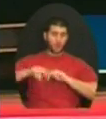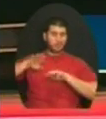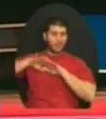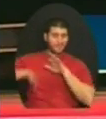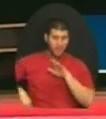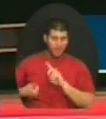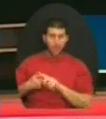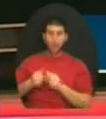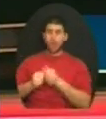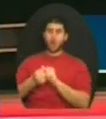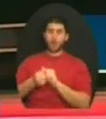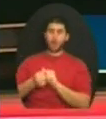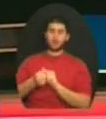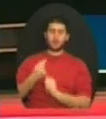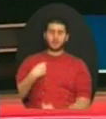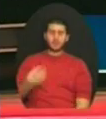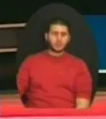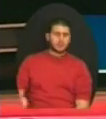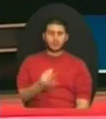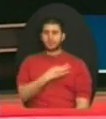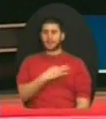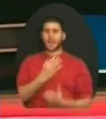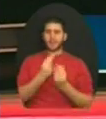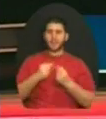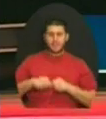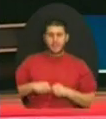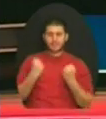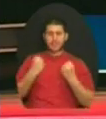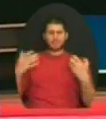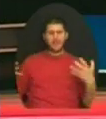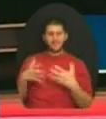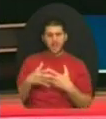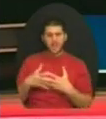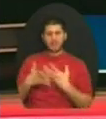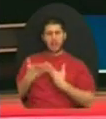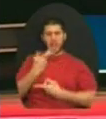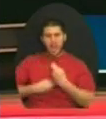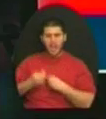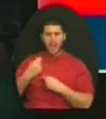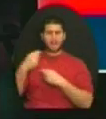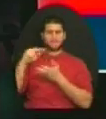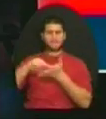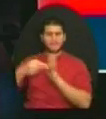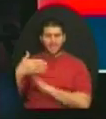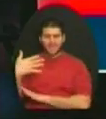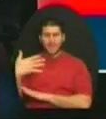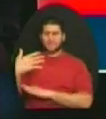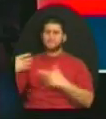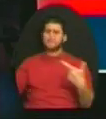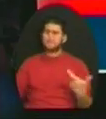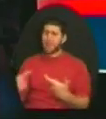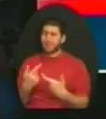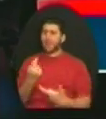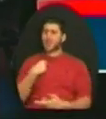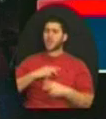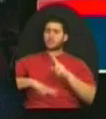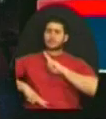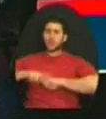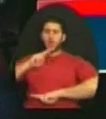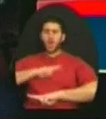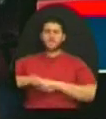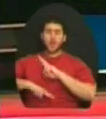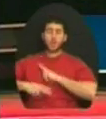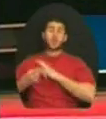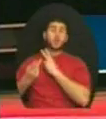כפולה, או שאנחנו סופגות מהנזקים החברתיים, הכלכליים, המדיניים, ממלחמה, אנחנו סובלות